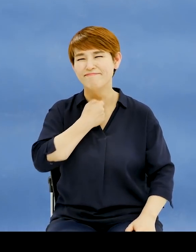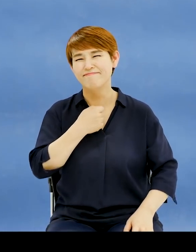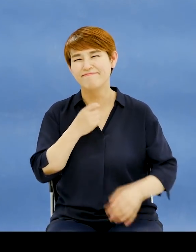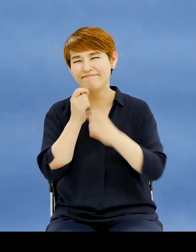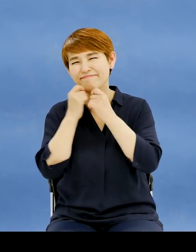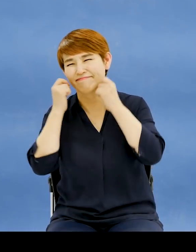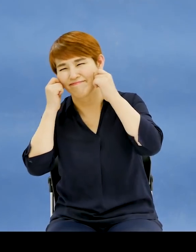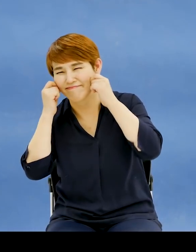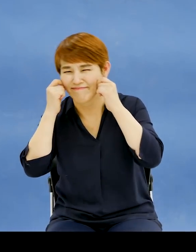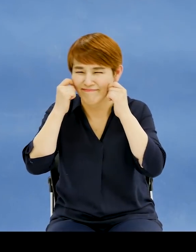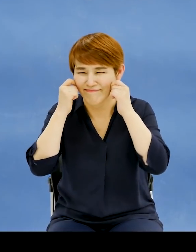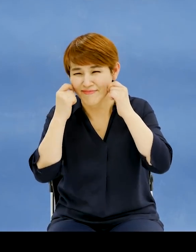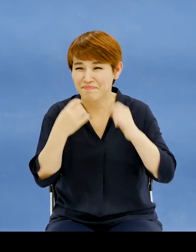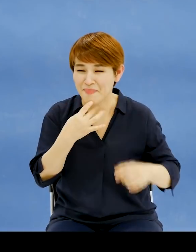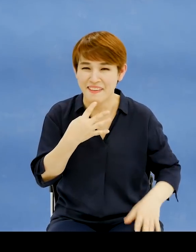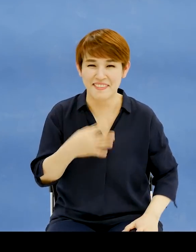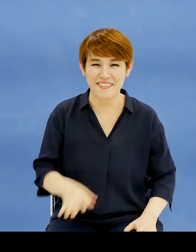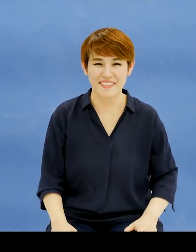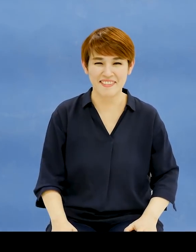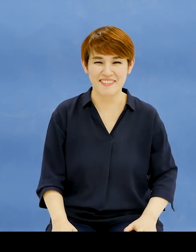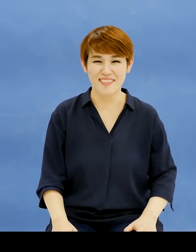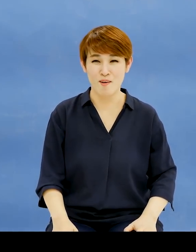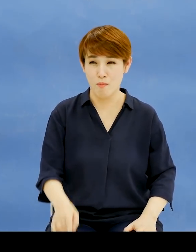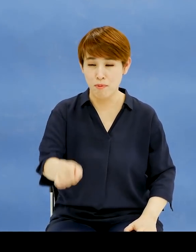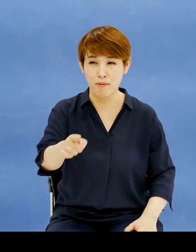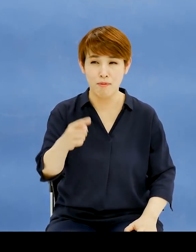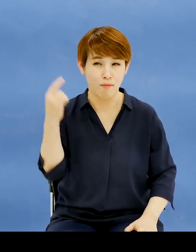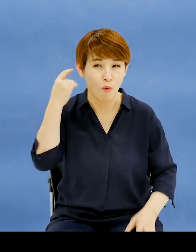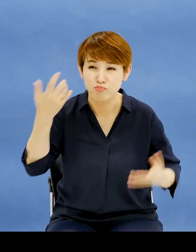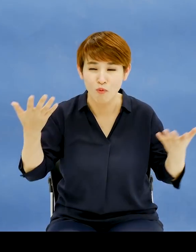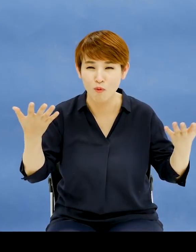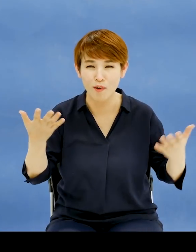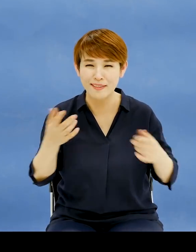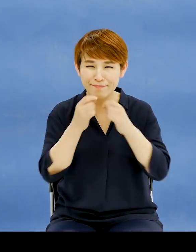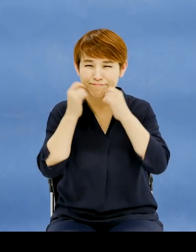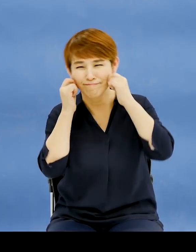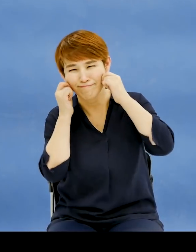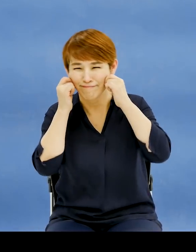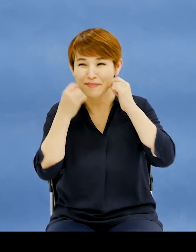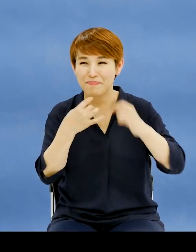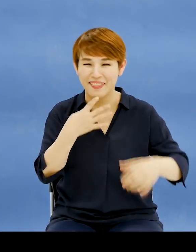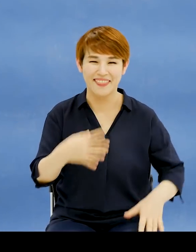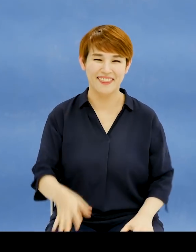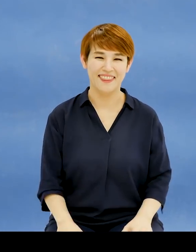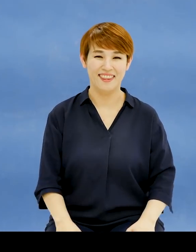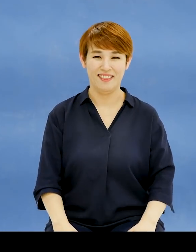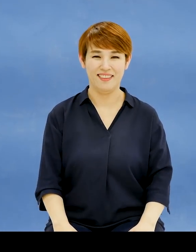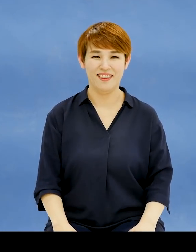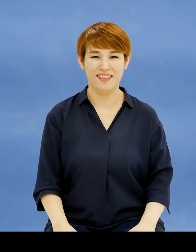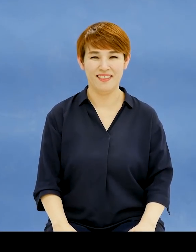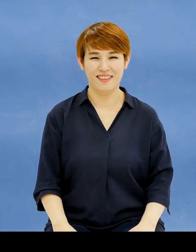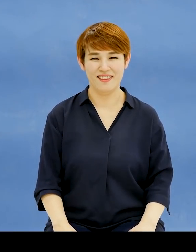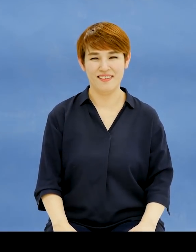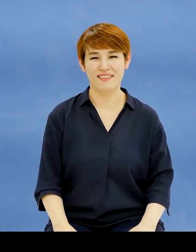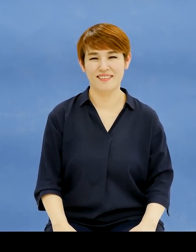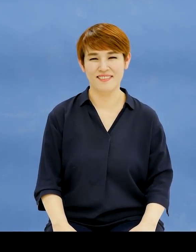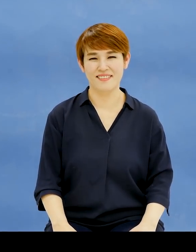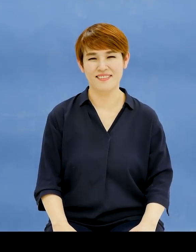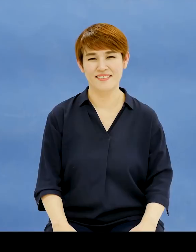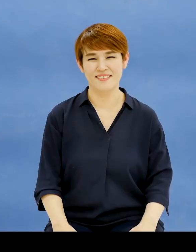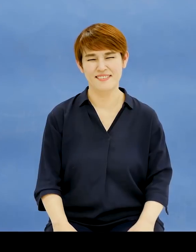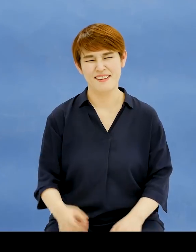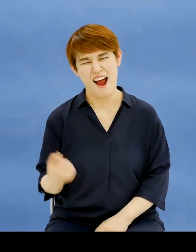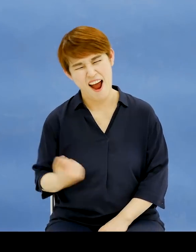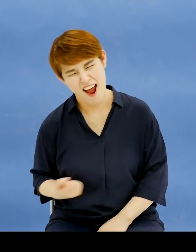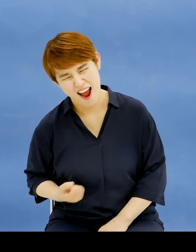웃어요. 웃음 소리가 없어. 숨소리로만 난 뮤트된 분이죠. 웃는데 소리가 안 나. 저 봐요. 계속 크게 웃으시는데 소리가 안 나. 그러네요. 그죠? 그런